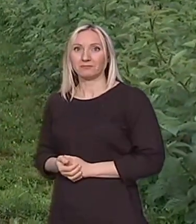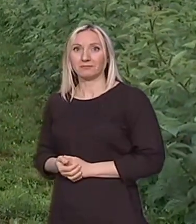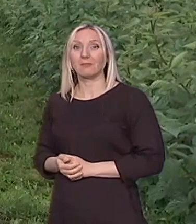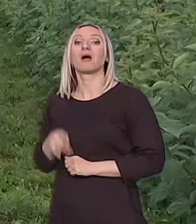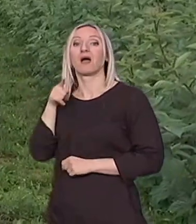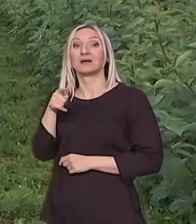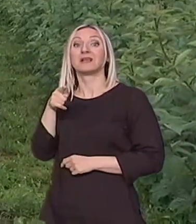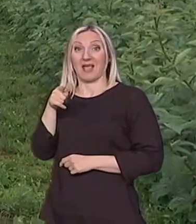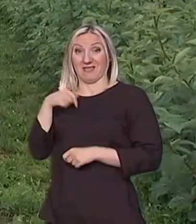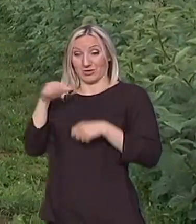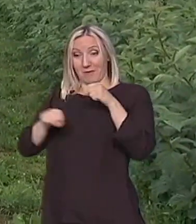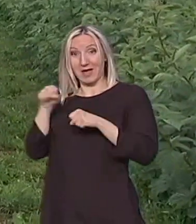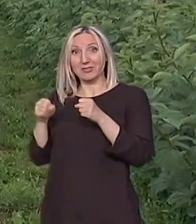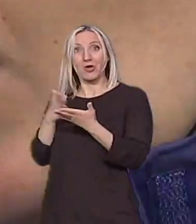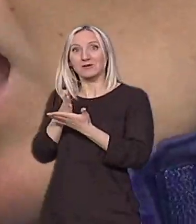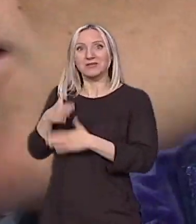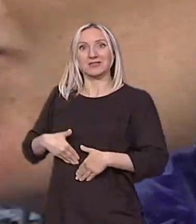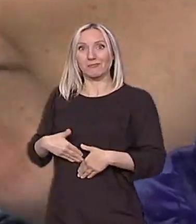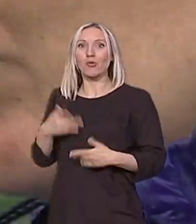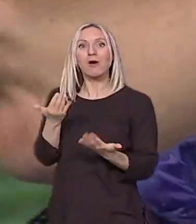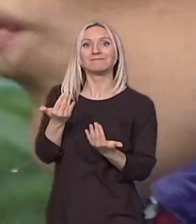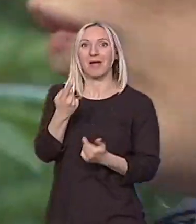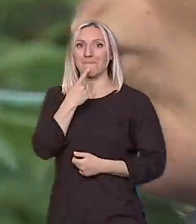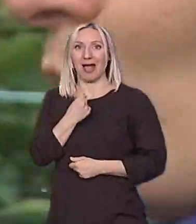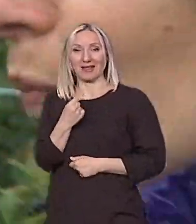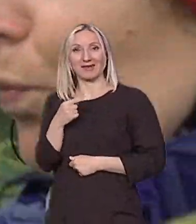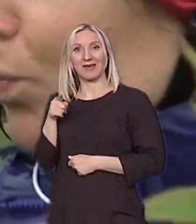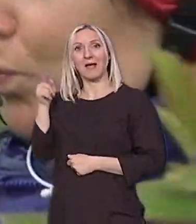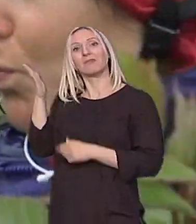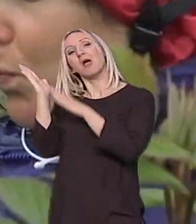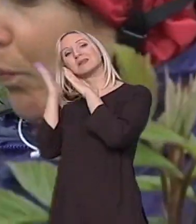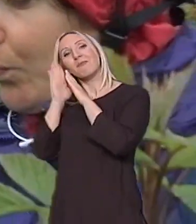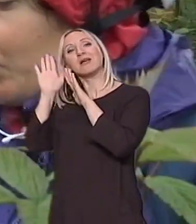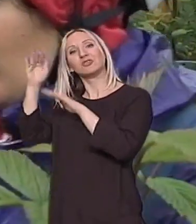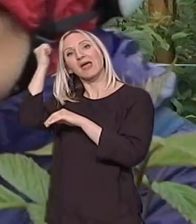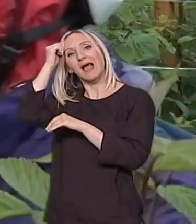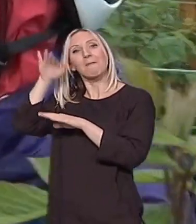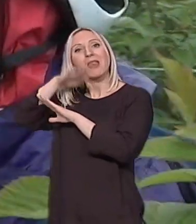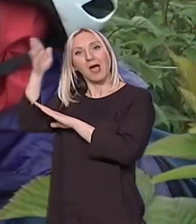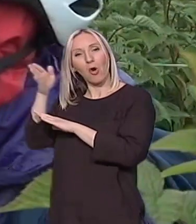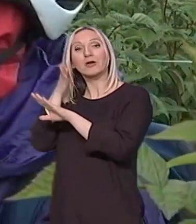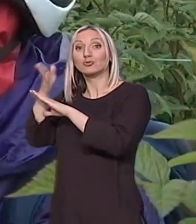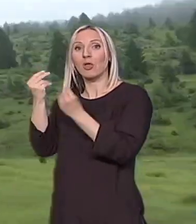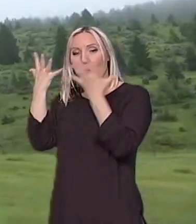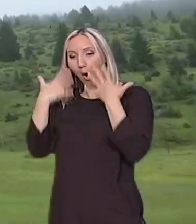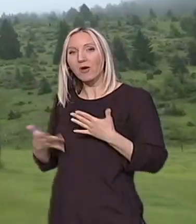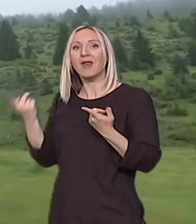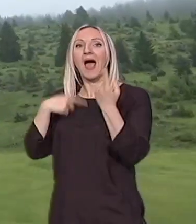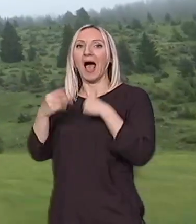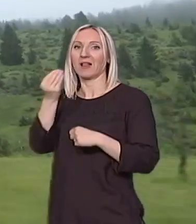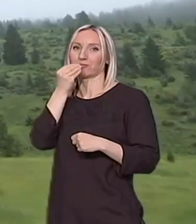za malinama otišli su naši maratonci. U smeštaj na Kamenoj gori su ušli mokri, ali bar siti.